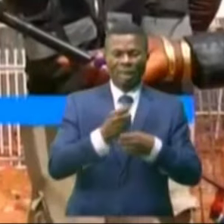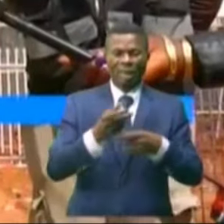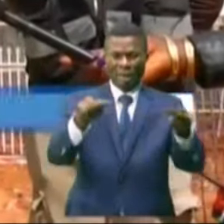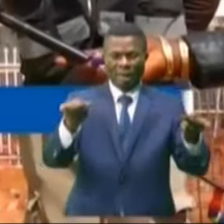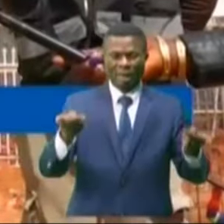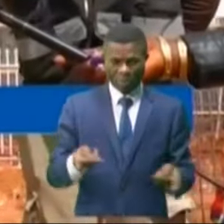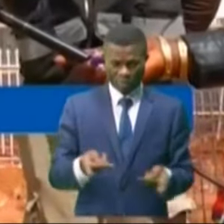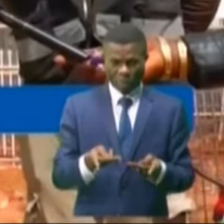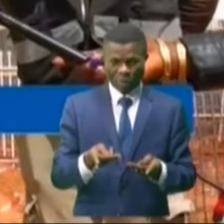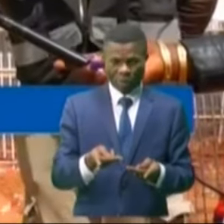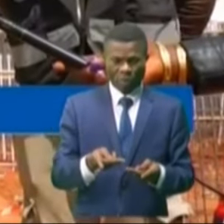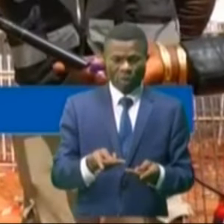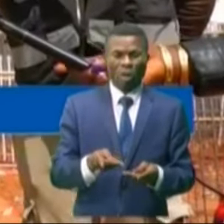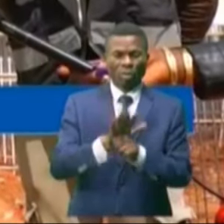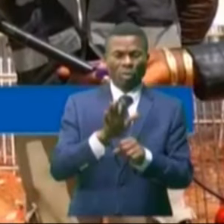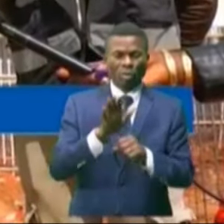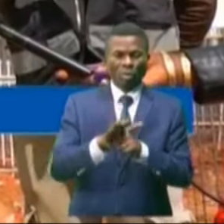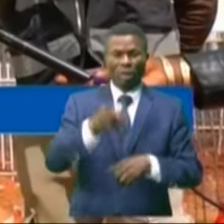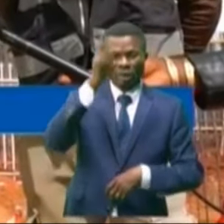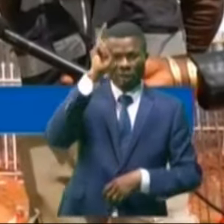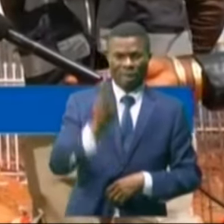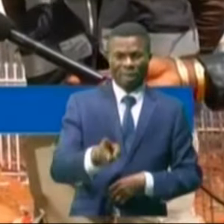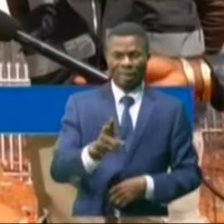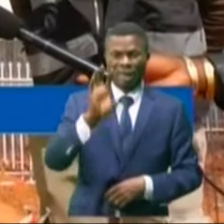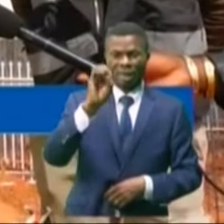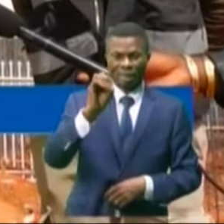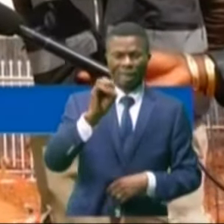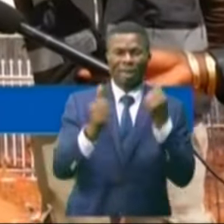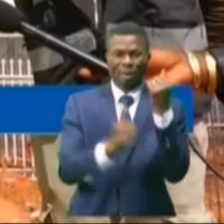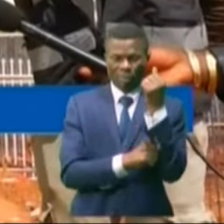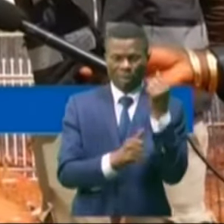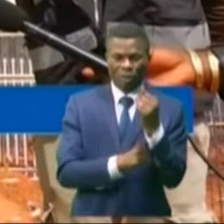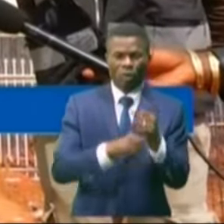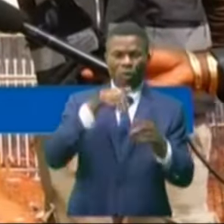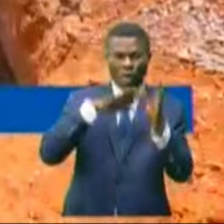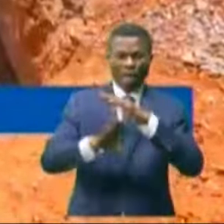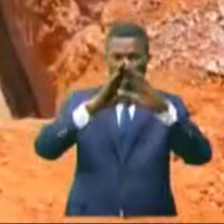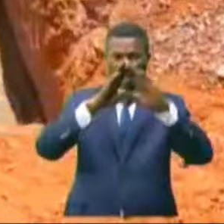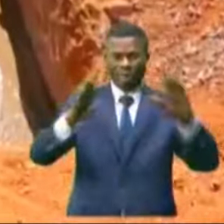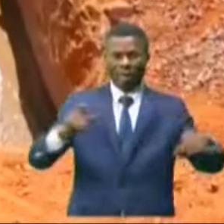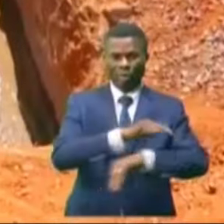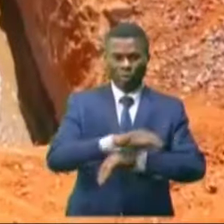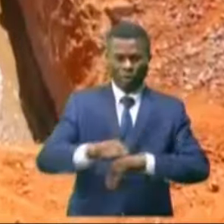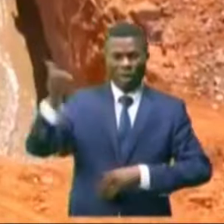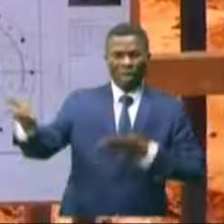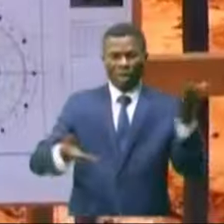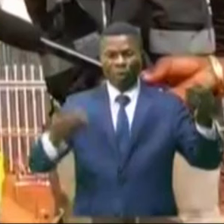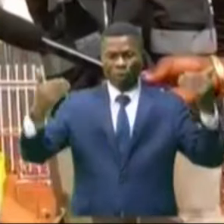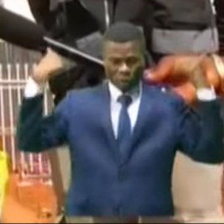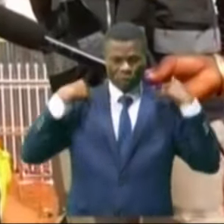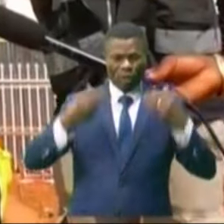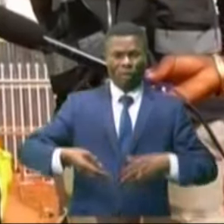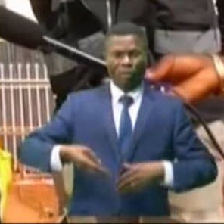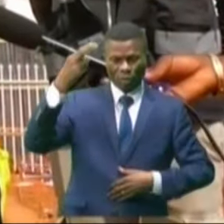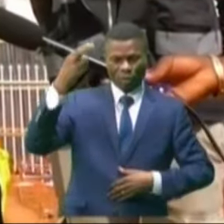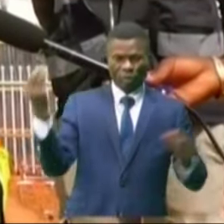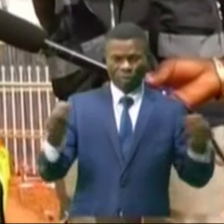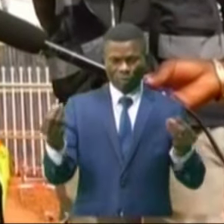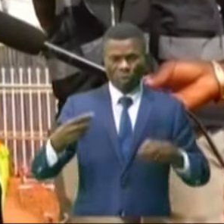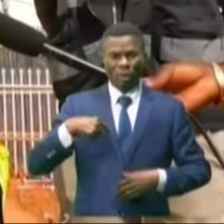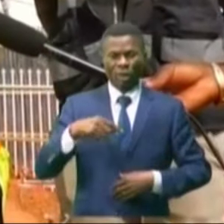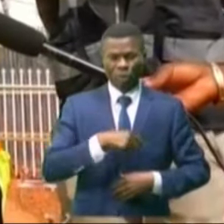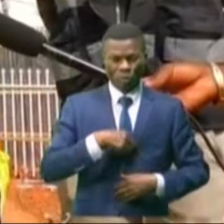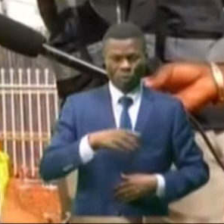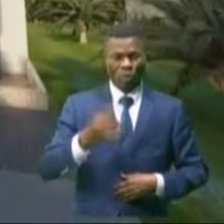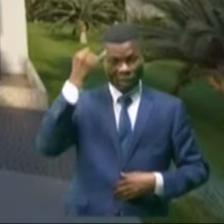contenir autant de gens, 250 personnes, et aussi recevoir les officiels. C'est comme ça que nous avons opté